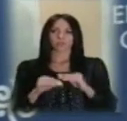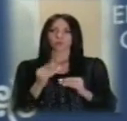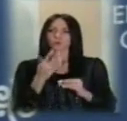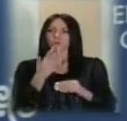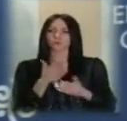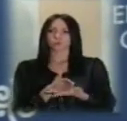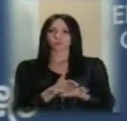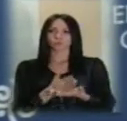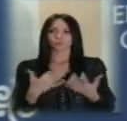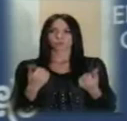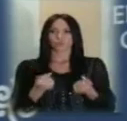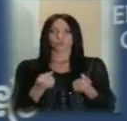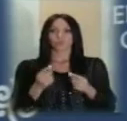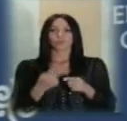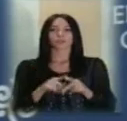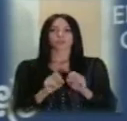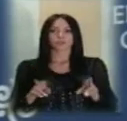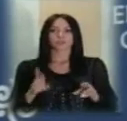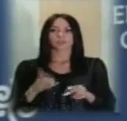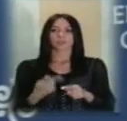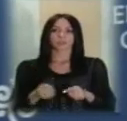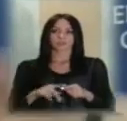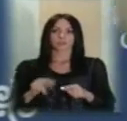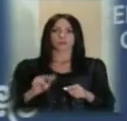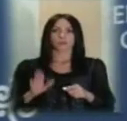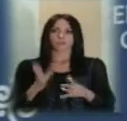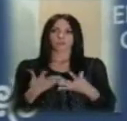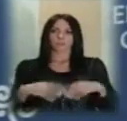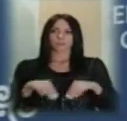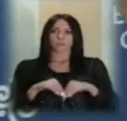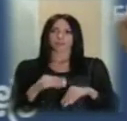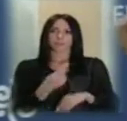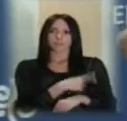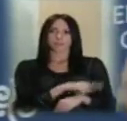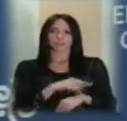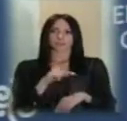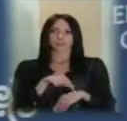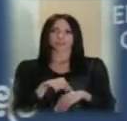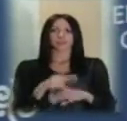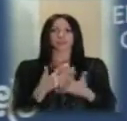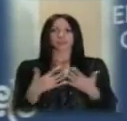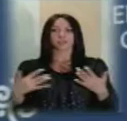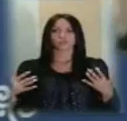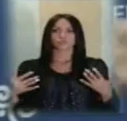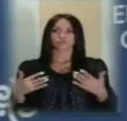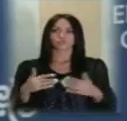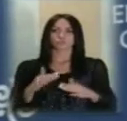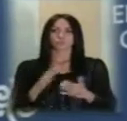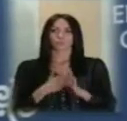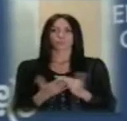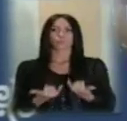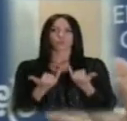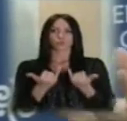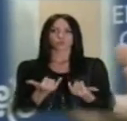само, знов-таки, як це працює в сімейній медицині. Інші послуги, які є, скажімо так,